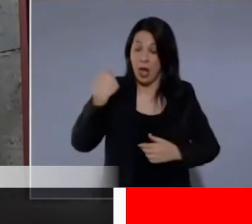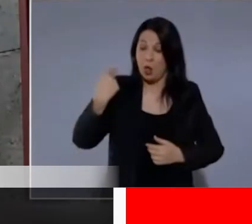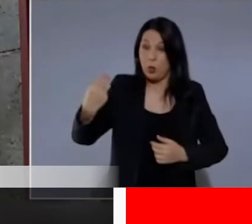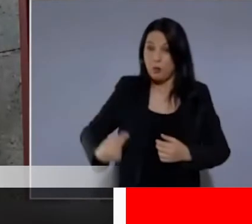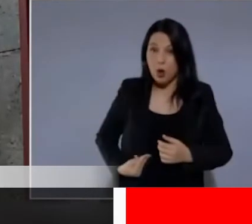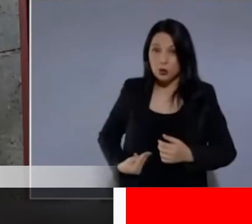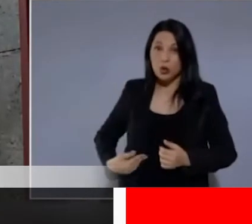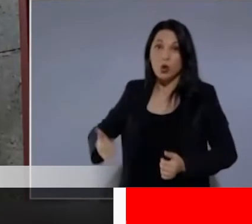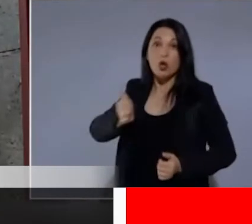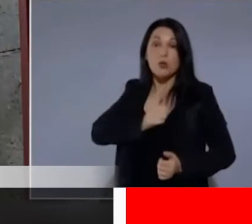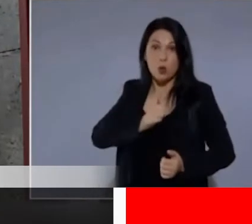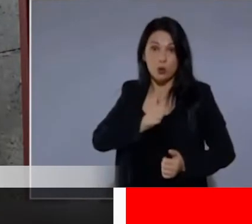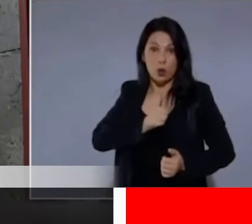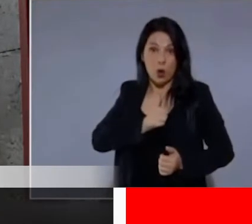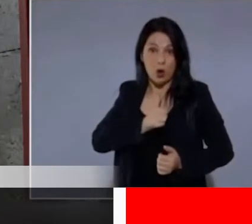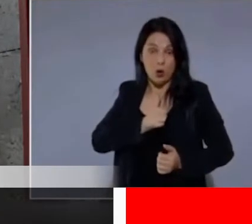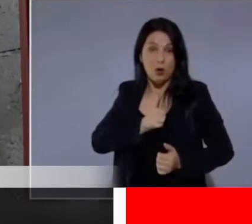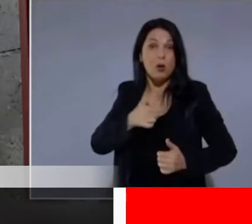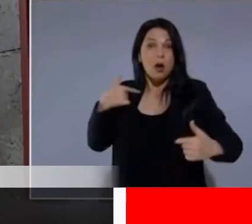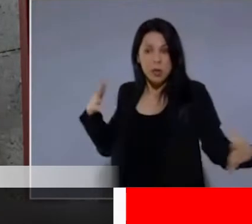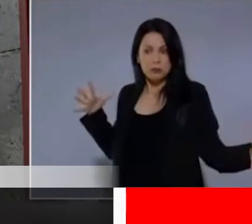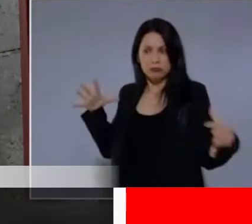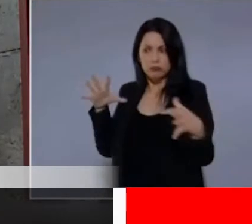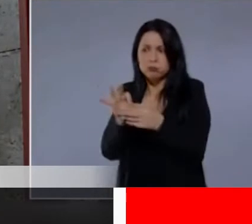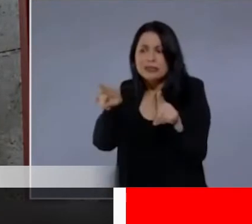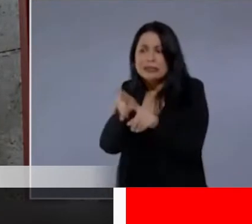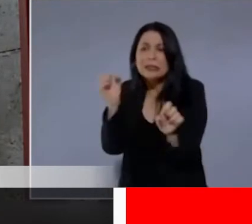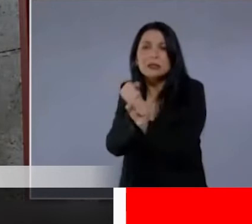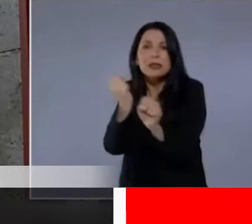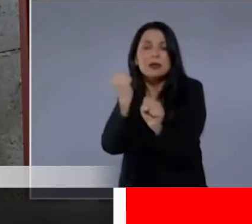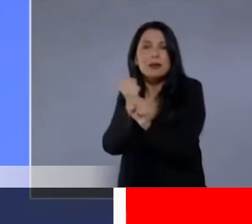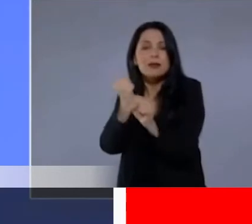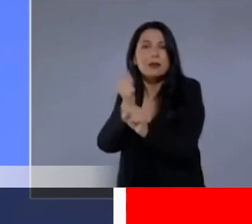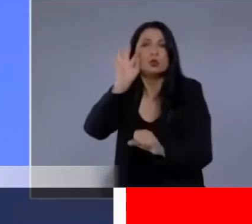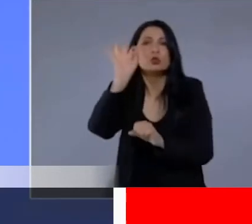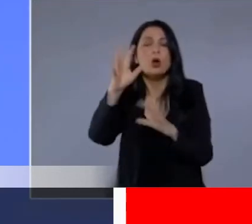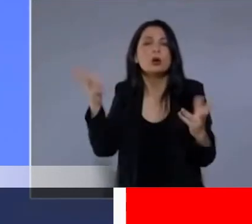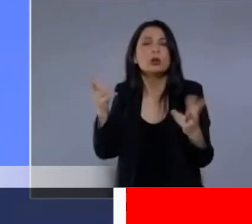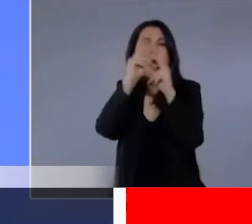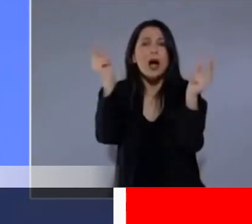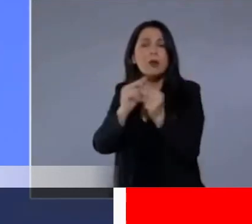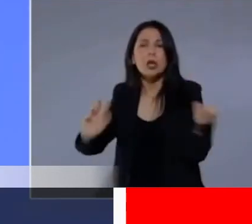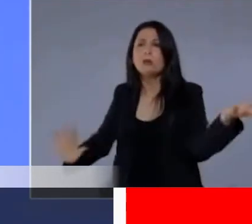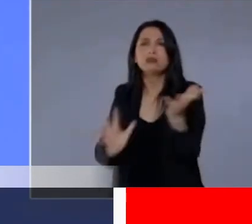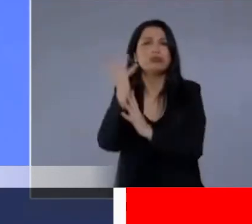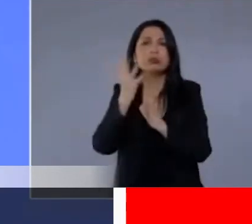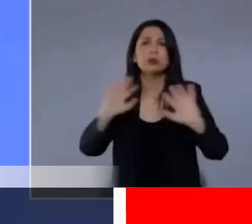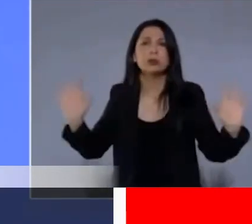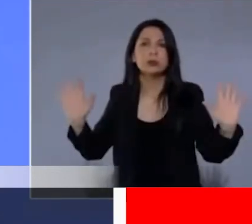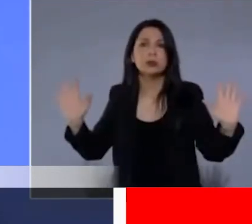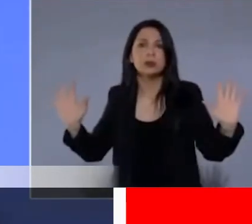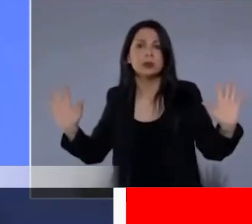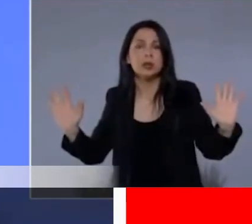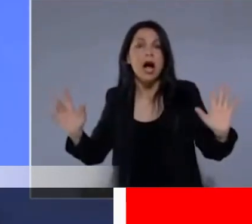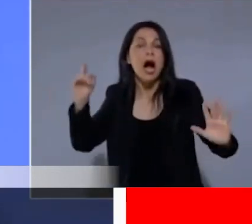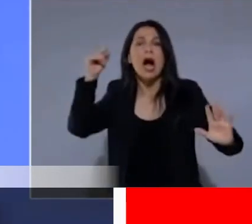ιδιωτικό τομέα για να πετύχουμε καλύτερα αποτελέσματα για όλους και πάνω απ' όλα για τους πολίτες. ΣΔΙΤ σημαίνει ότι το έργο